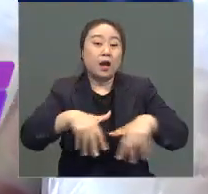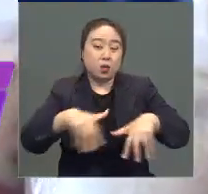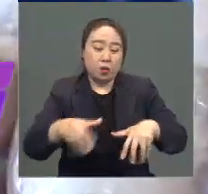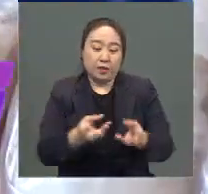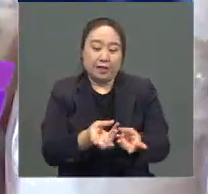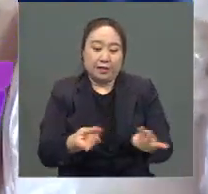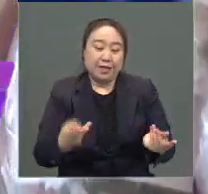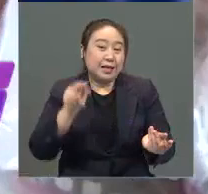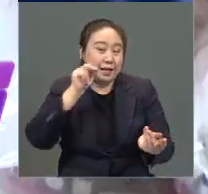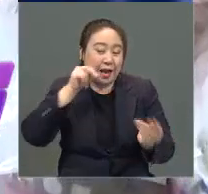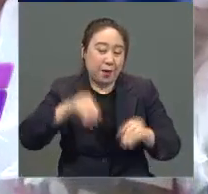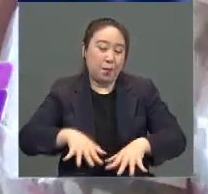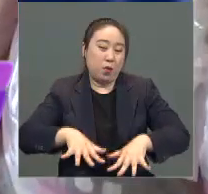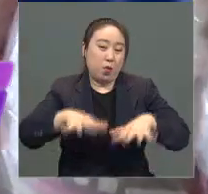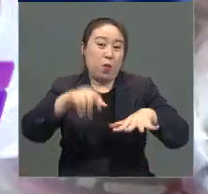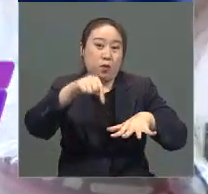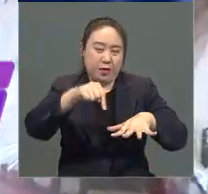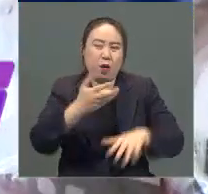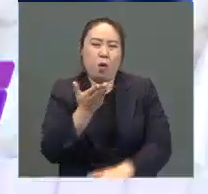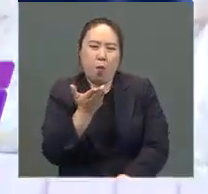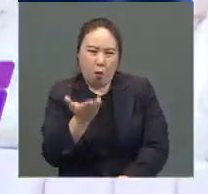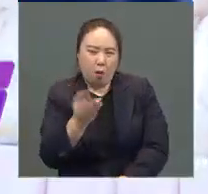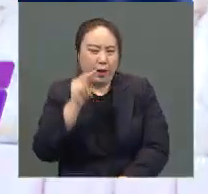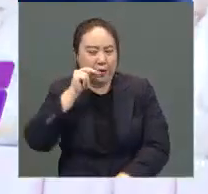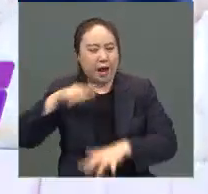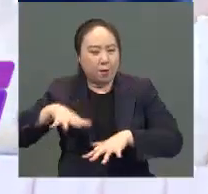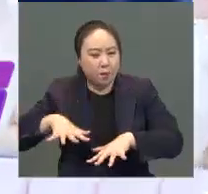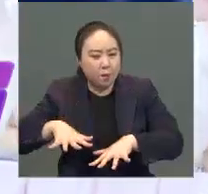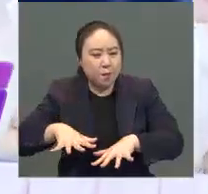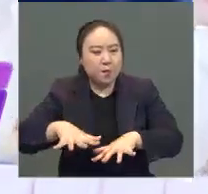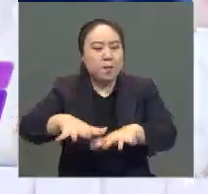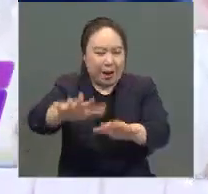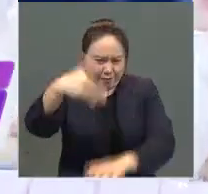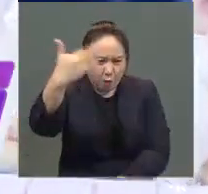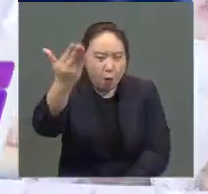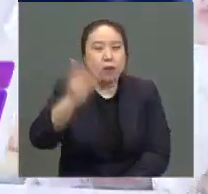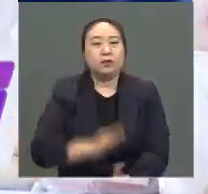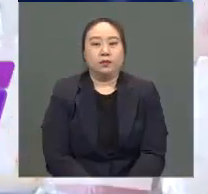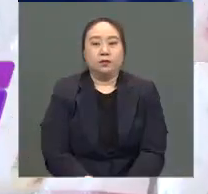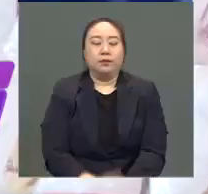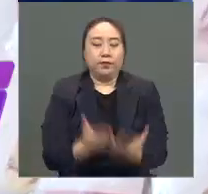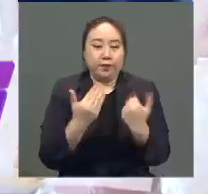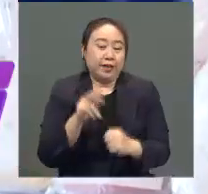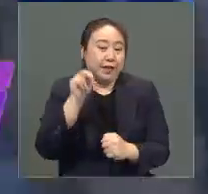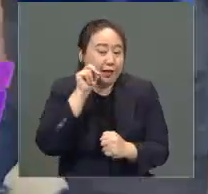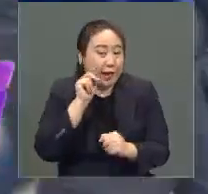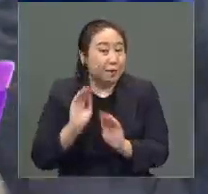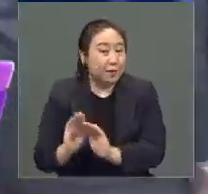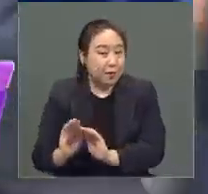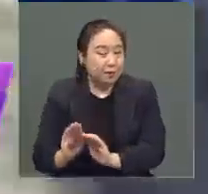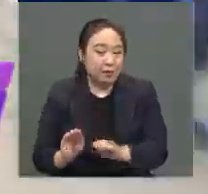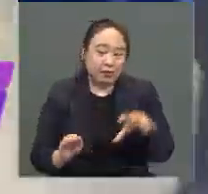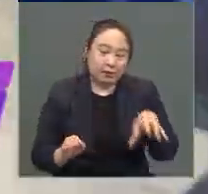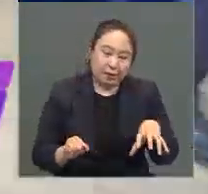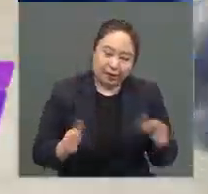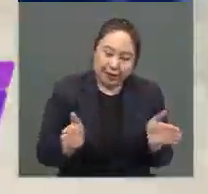ของพื้นที่ที่น้ำไหลผ่านขอให้น้ำผ่านไปสักระยะหนึ่งก่อนค่ะสำหรับพื้นที่กักเก็บน้ำไม่ว่าจะเป็นพื้นที่ขนาด